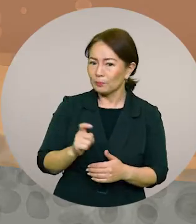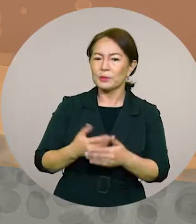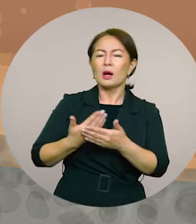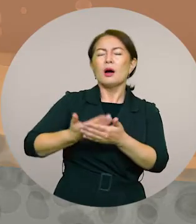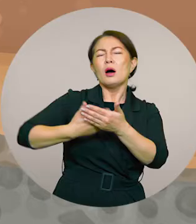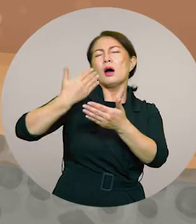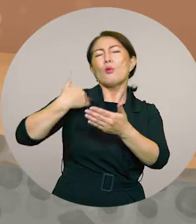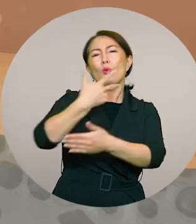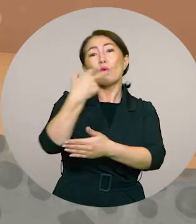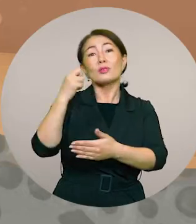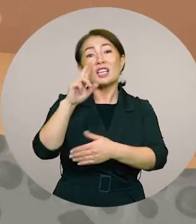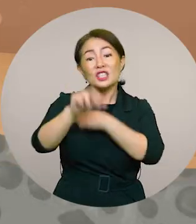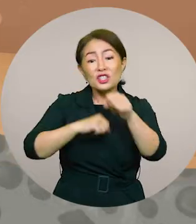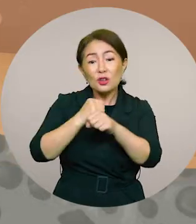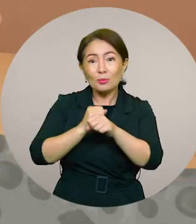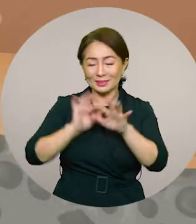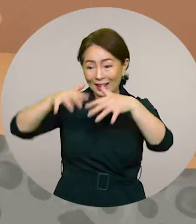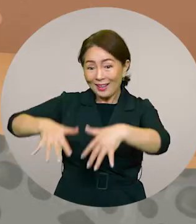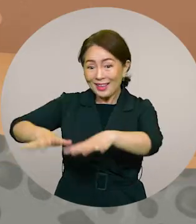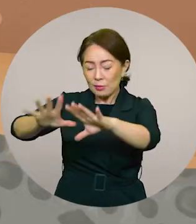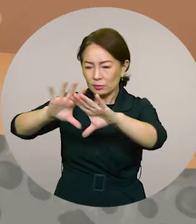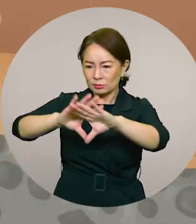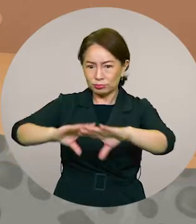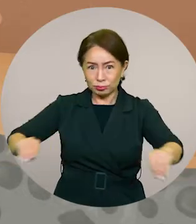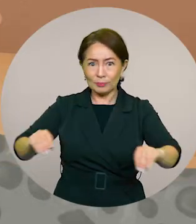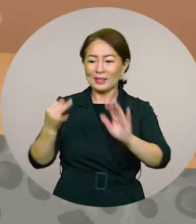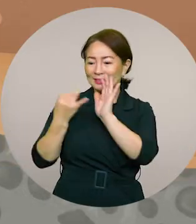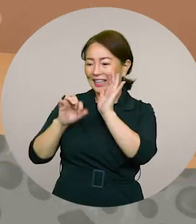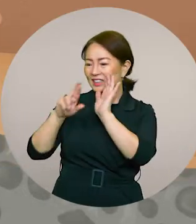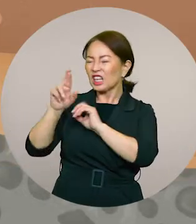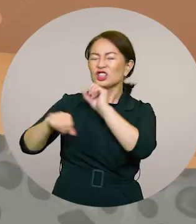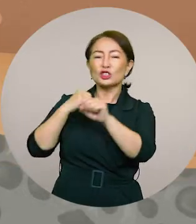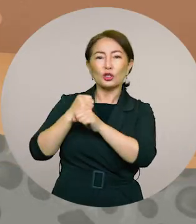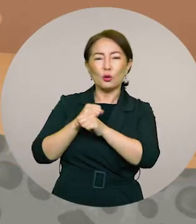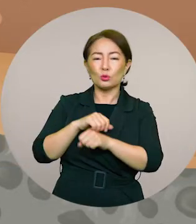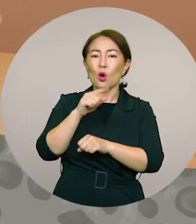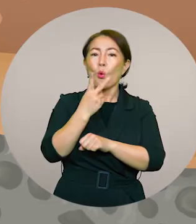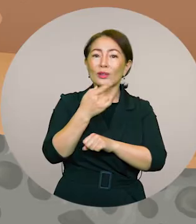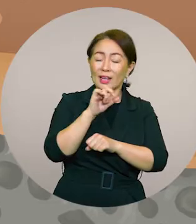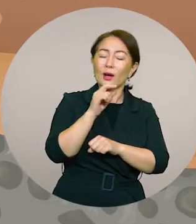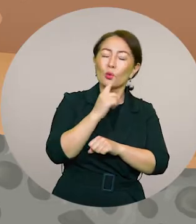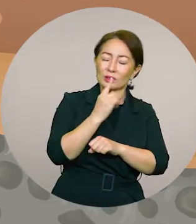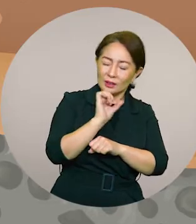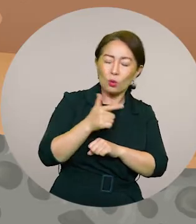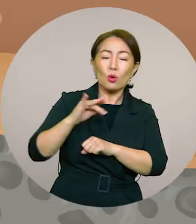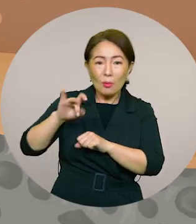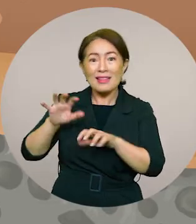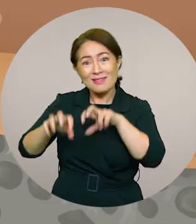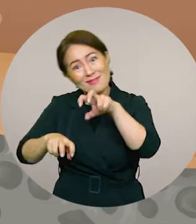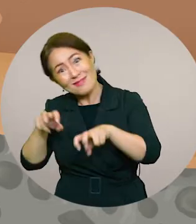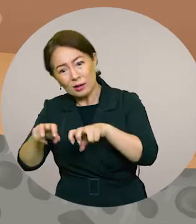300 сая жилийн өмнө байсан далай алугалж 70 сая жилийн өмнө үлэг гүрвлүүд устсан гэх мэтэр геологийн үйл явдлууд